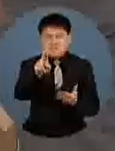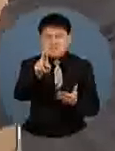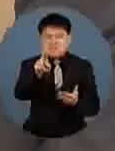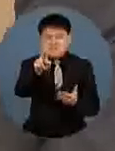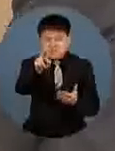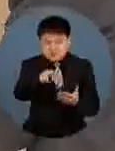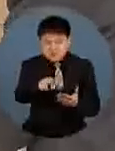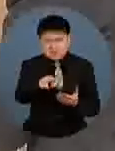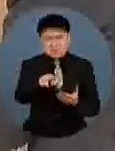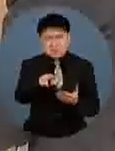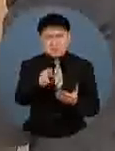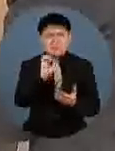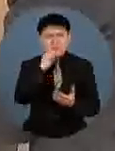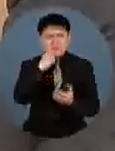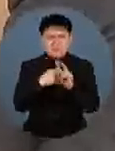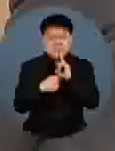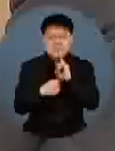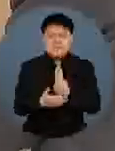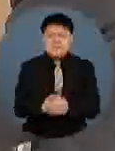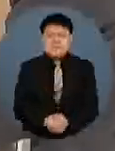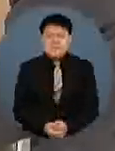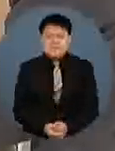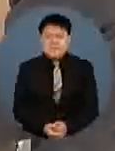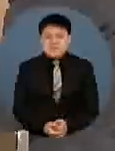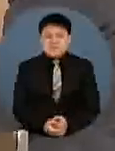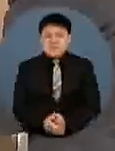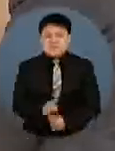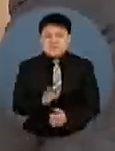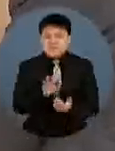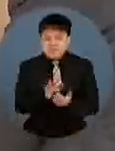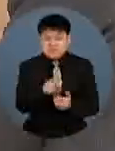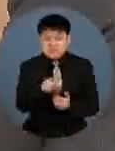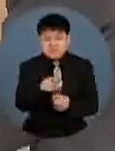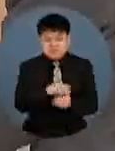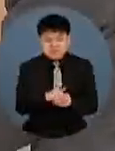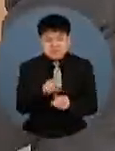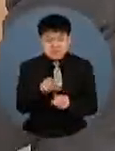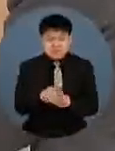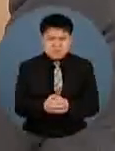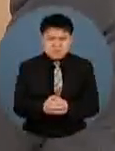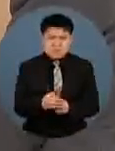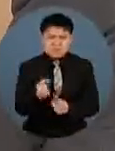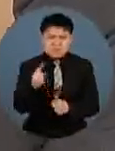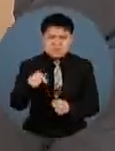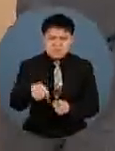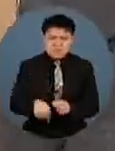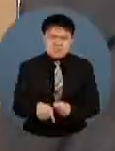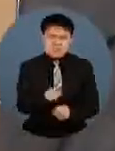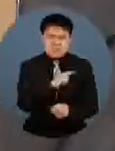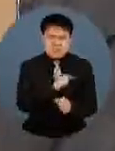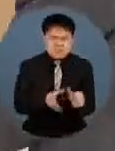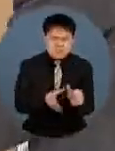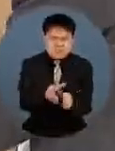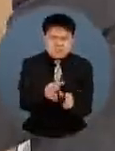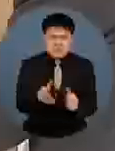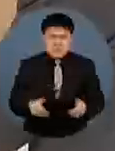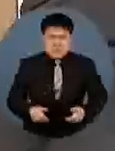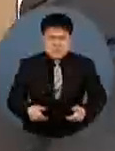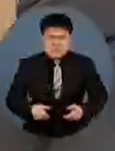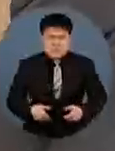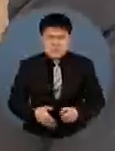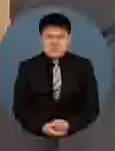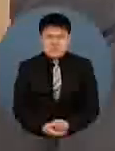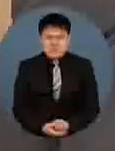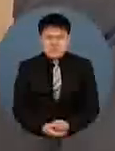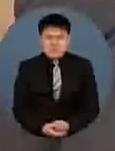수가 있습니다. 네. 그래서 이 막는 방향은 절대 그쪽이고 호구 쳤을 때 먼저 꼭 몰아야 됩니다. 안 먹는 젖히는 게